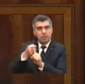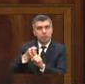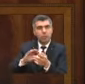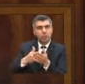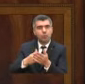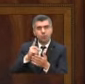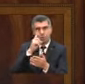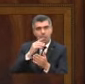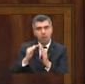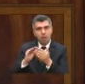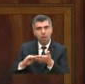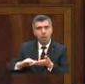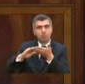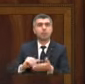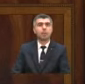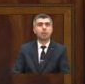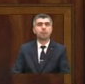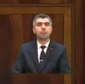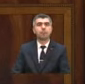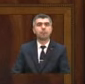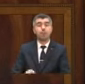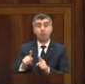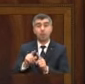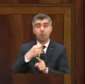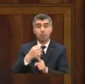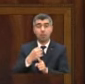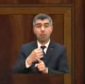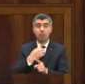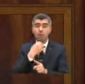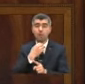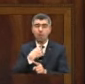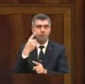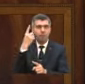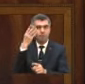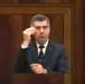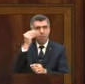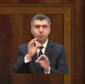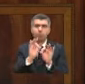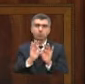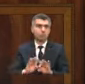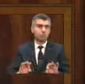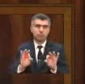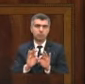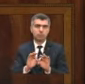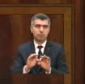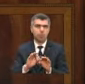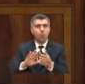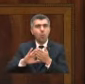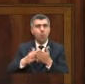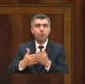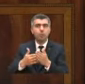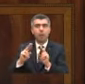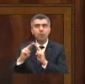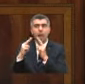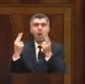هو أحسن إن شاء الله. فيما يخص تدبير الجائحة، أنا واحد القضية ما فهمتهاش، جميع العالم يهنئ المغرب بما فيه منظمة